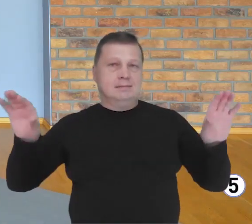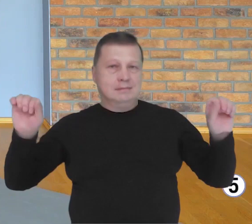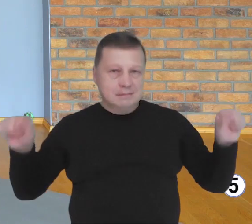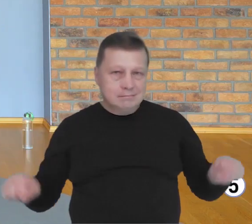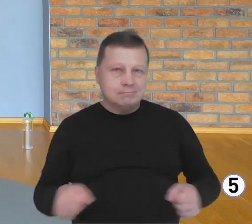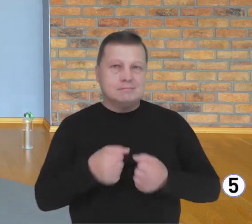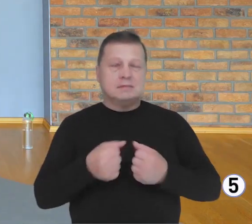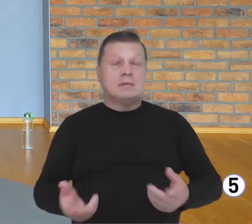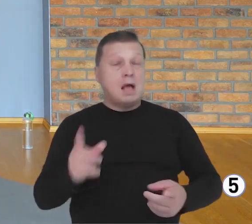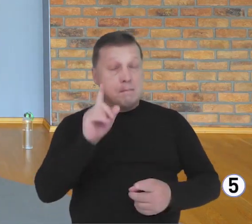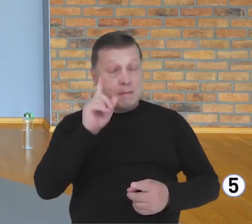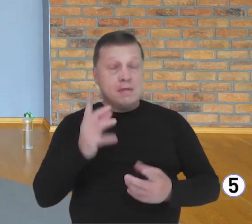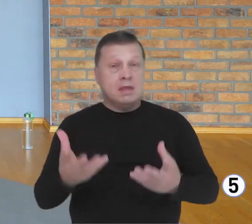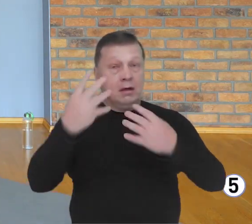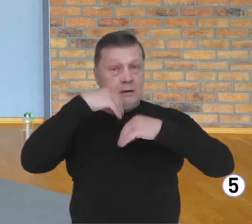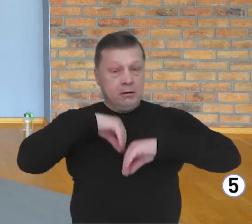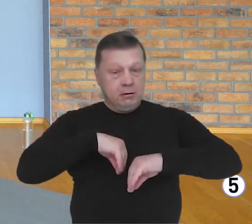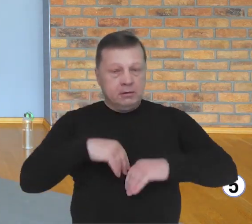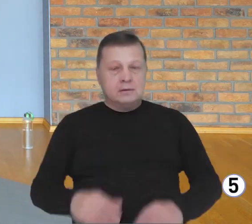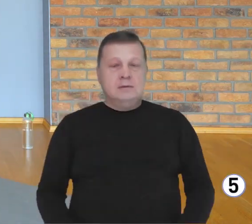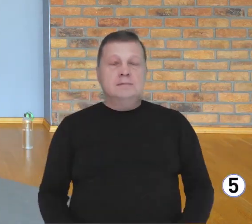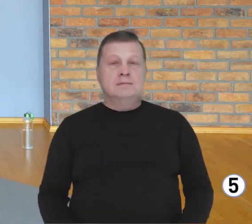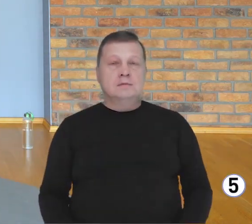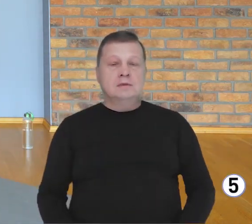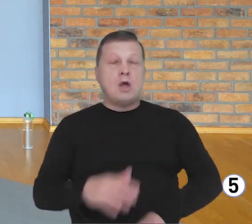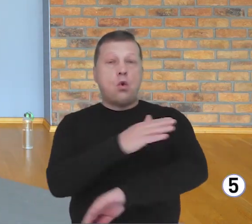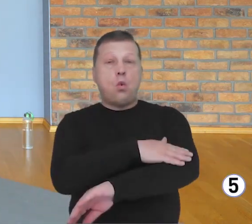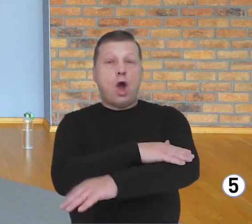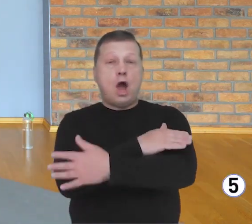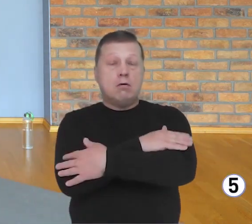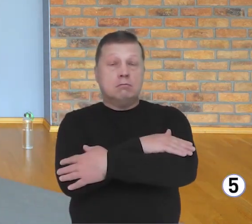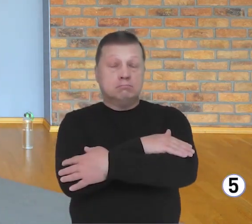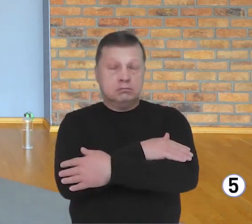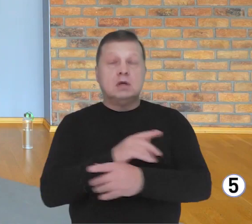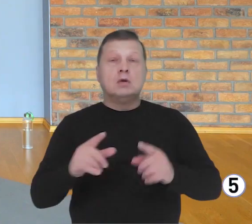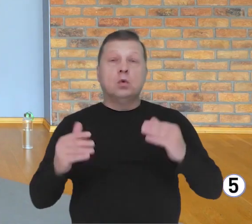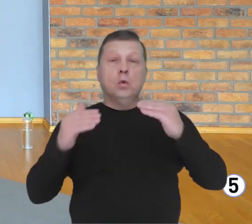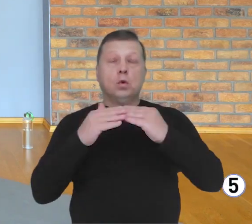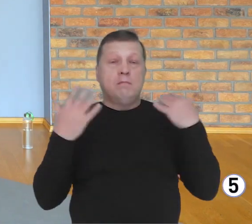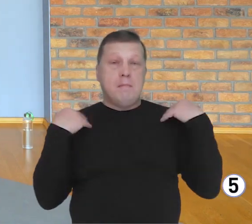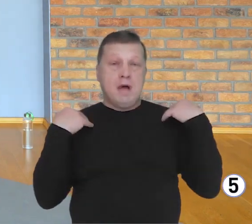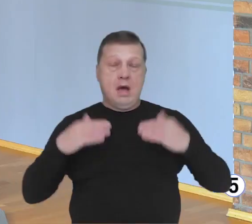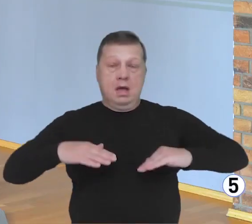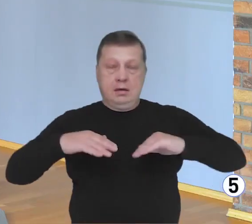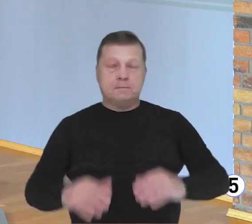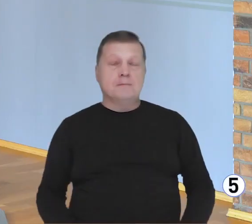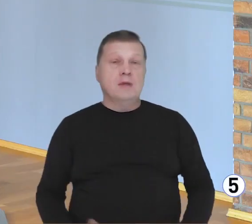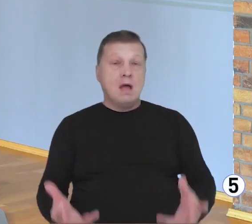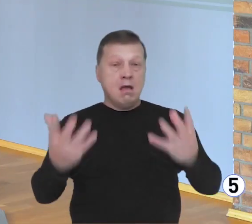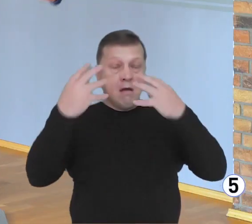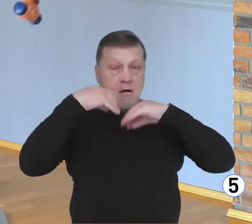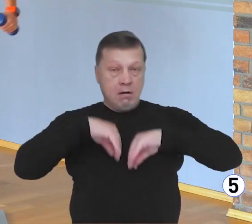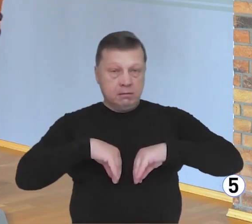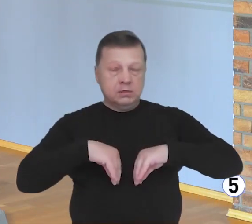ręką. Głęboki wdech. Pamiętaj, cały czas łokciem ciągniesz do wysokości barku.